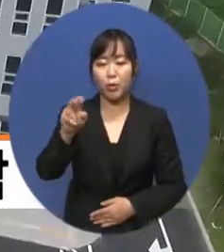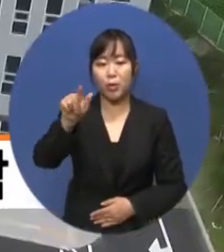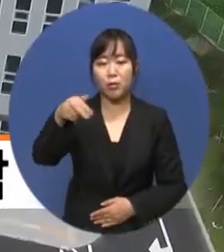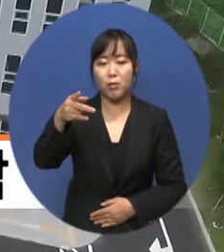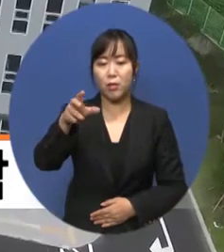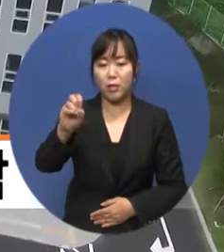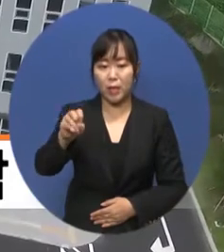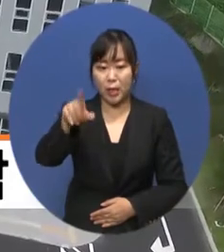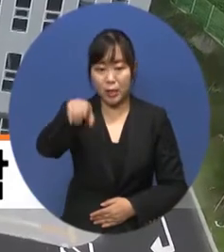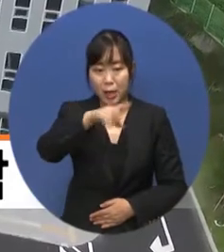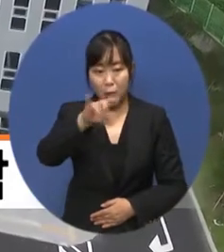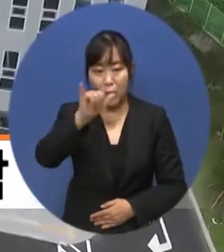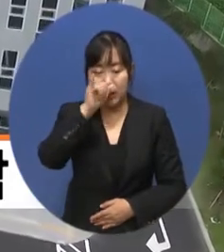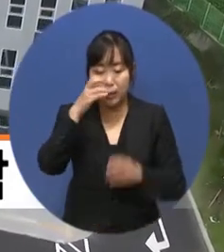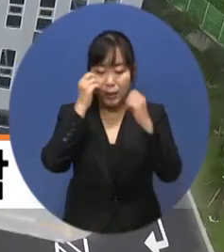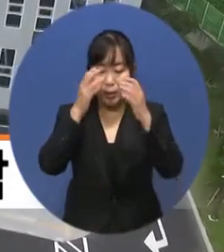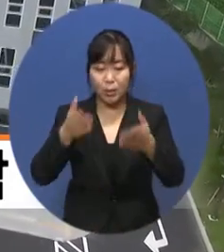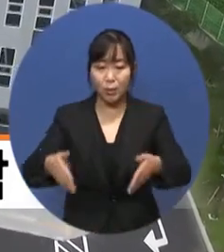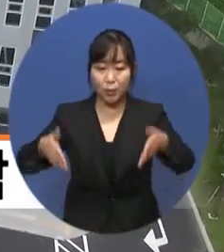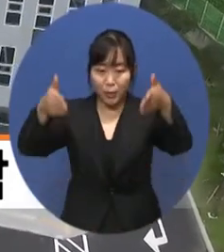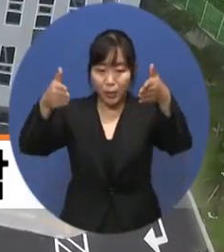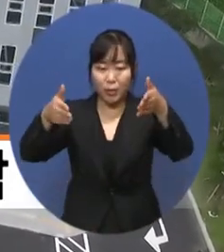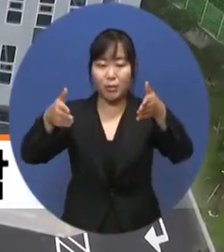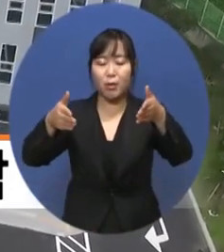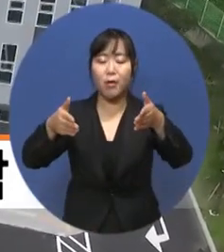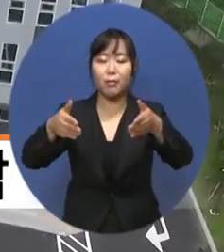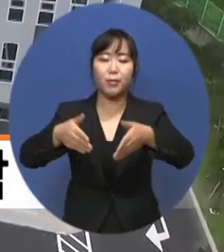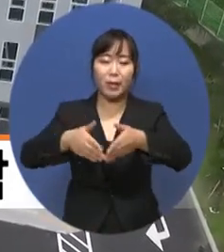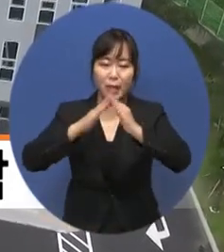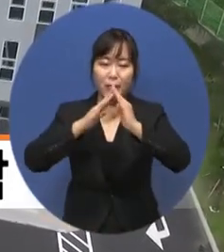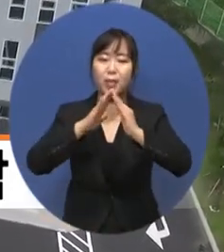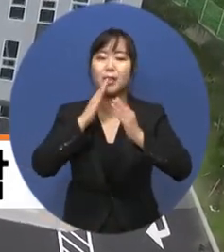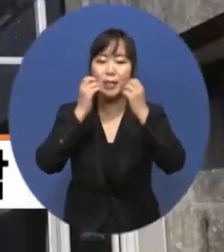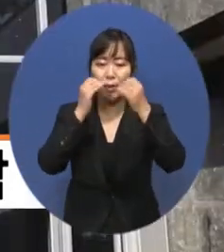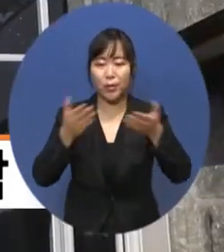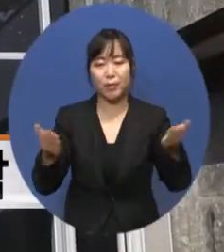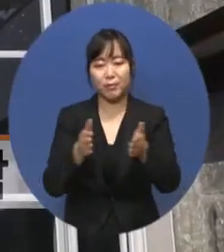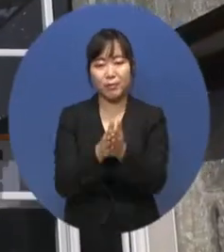있는 신회관으로 이전해 새롭게 업무를 시작했습니다.